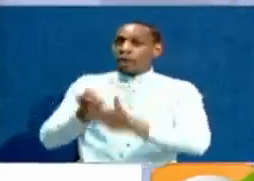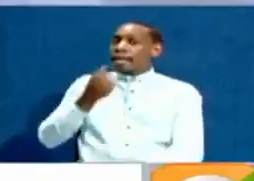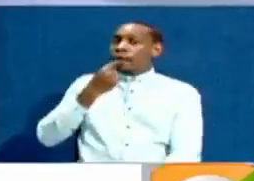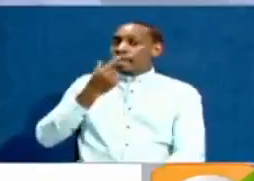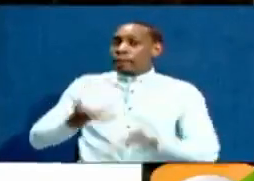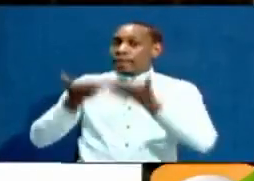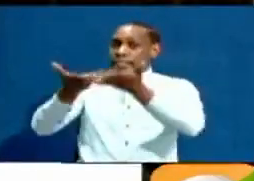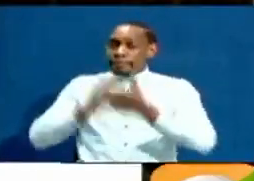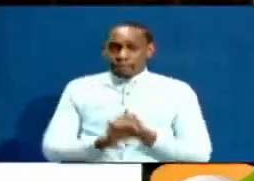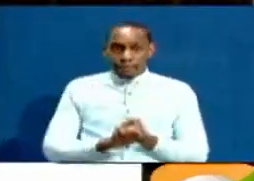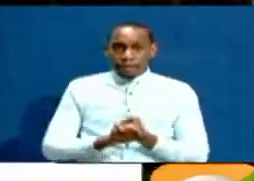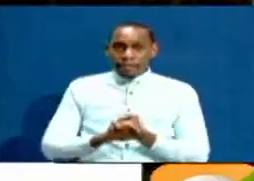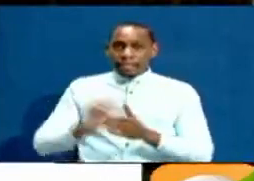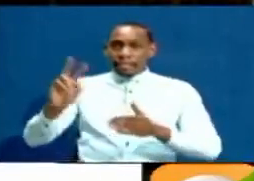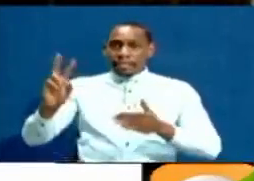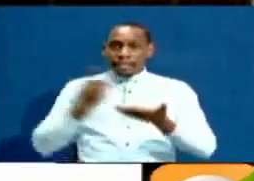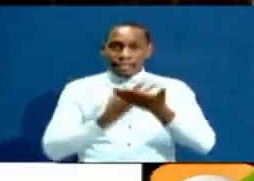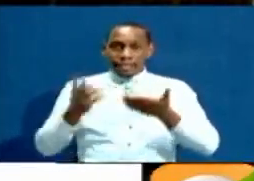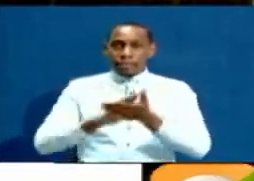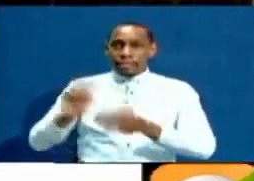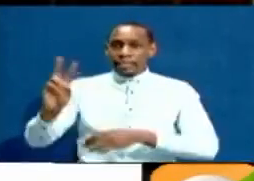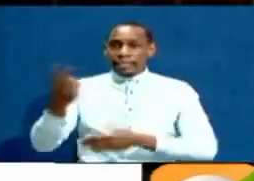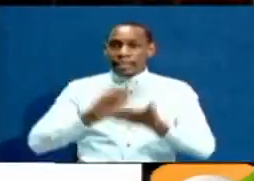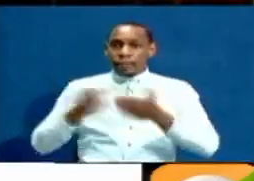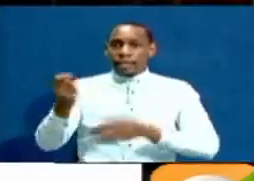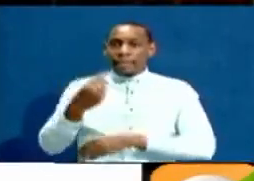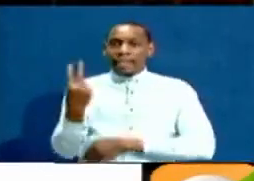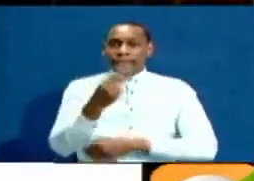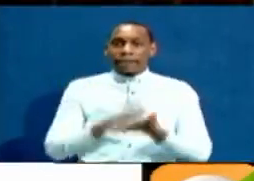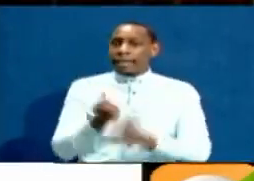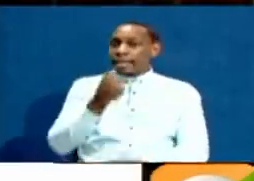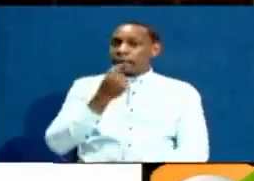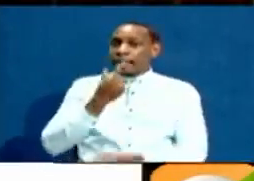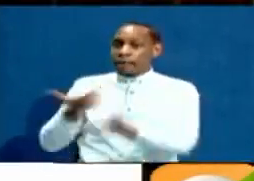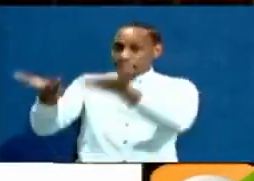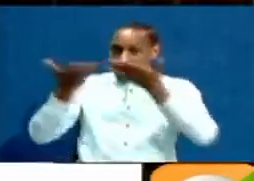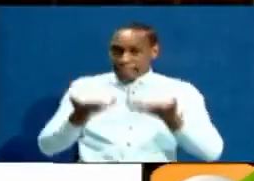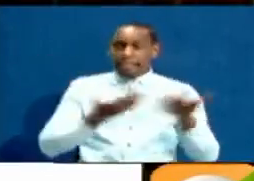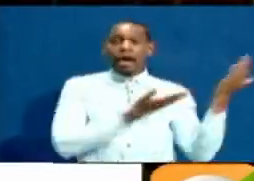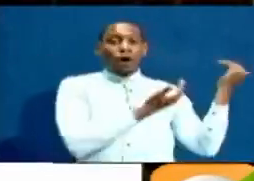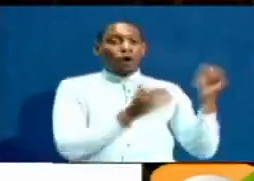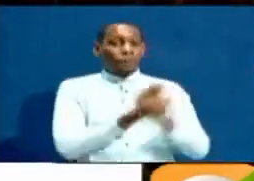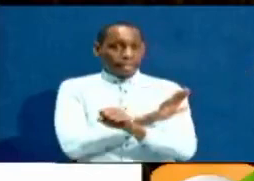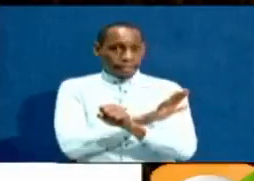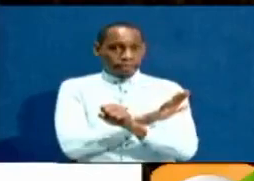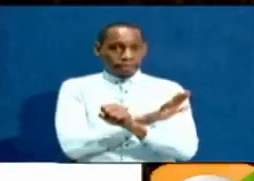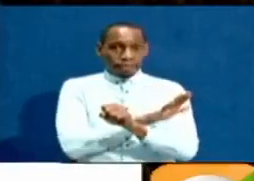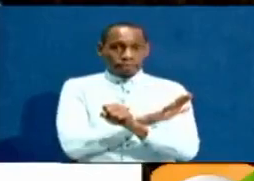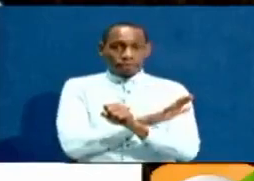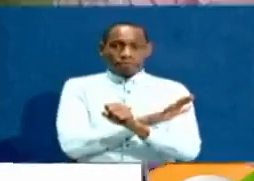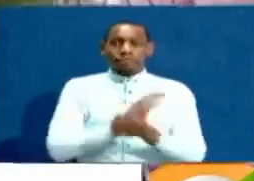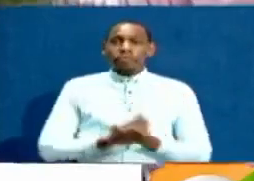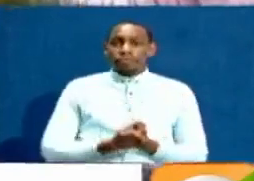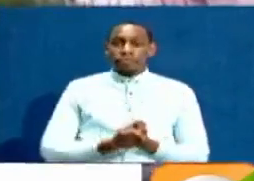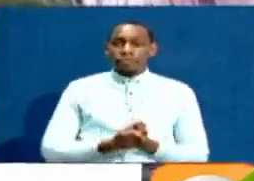chanjo. That by the second week of, by the end of this month, second week of February, the vaccines will be here. Hopefully. Keep your finger